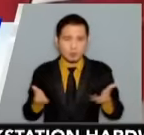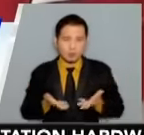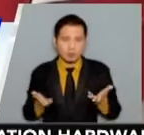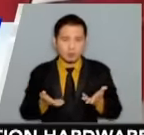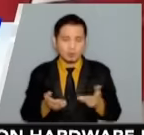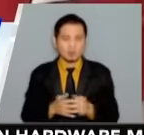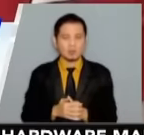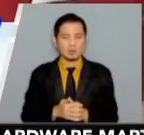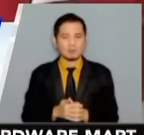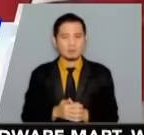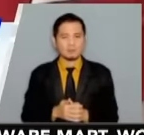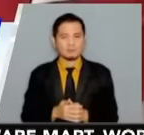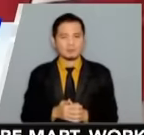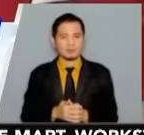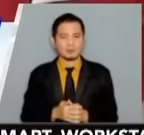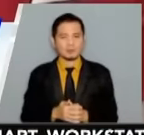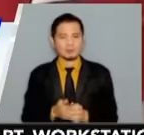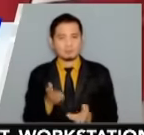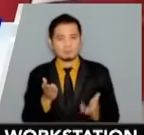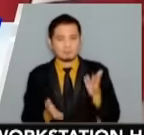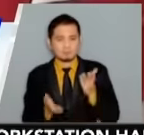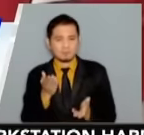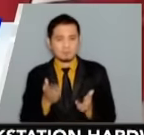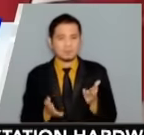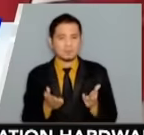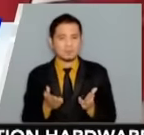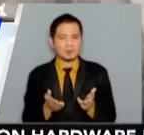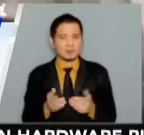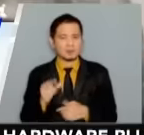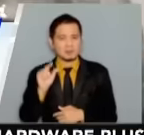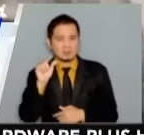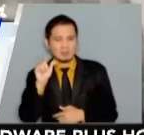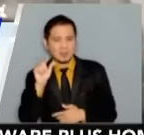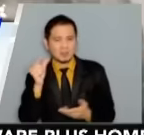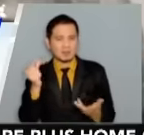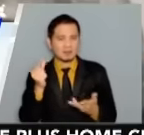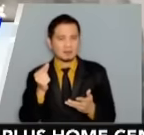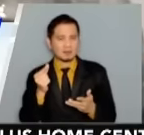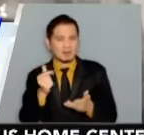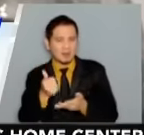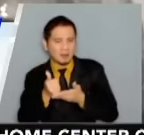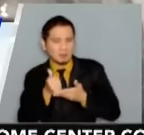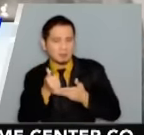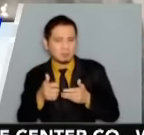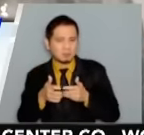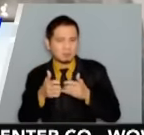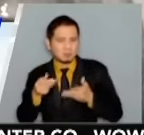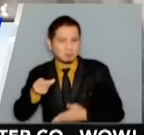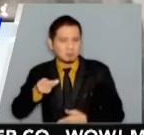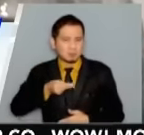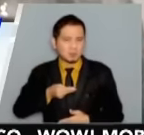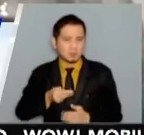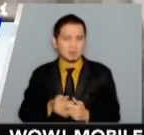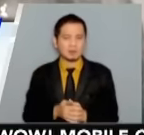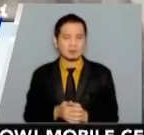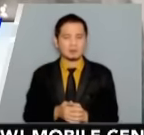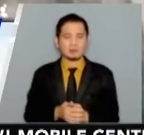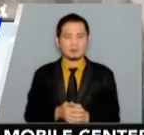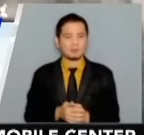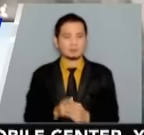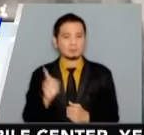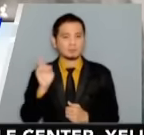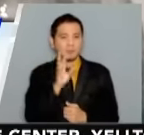lang naman po ng kahit barong-barong lang po. Tulungan lang ako mga makatayo ulit yung bahay